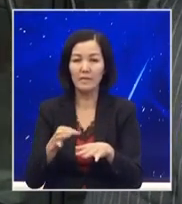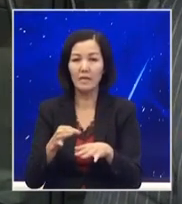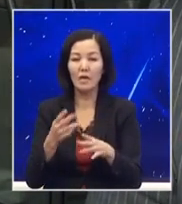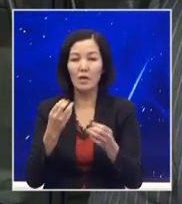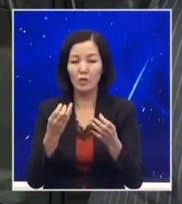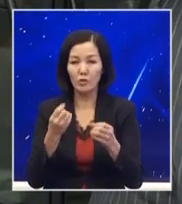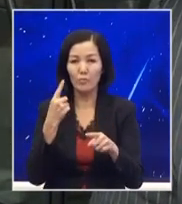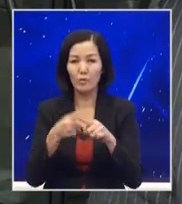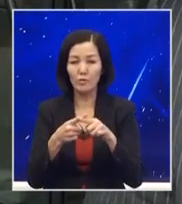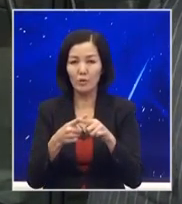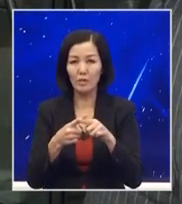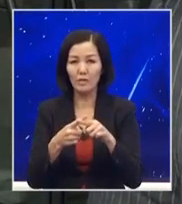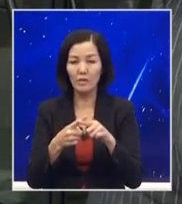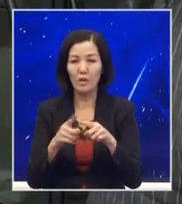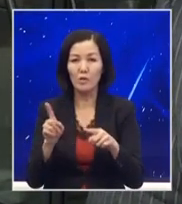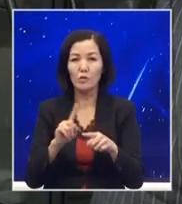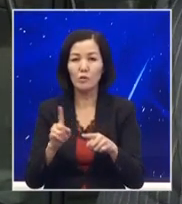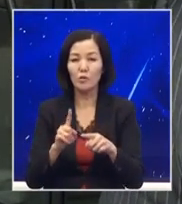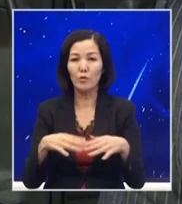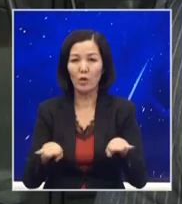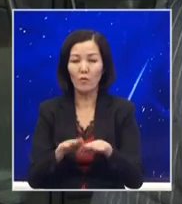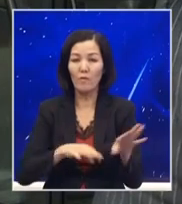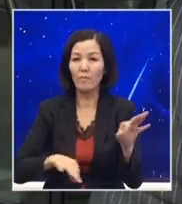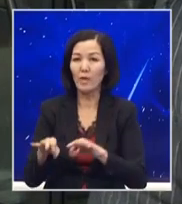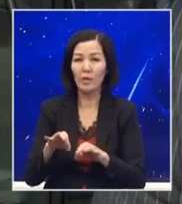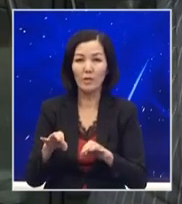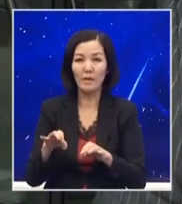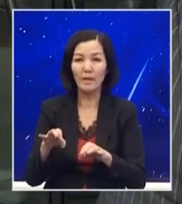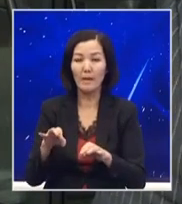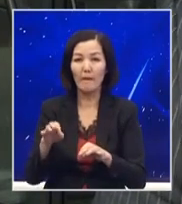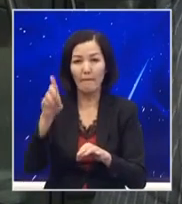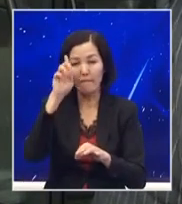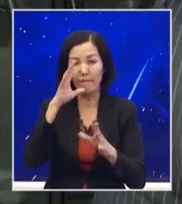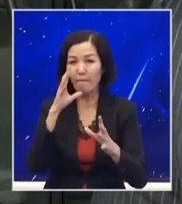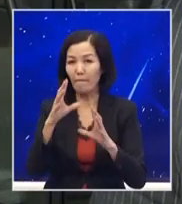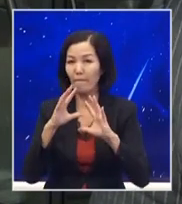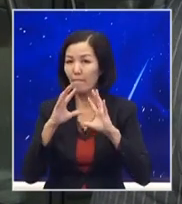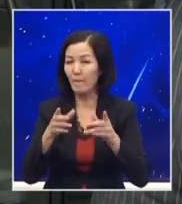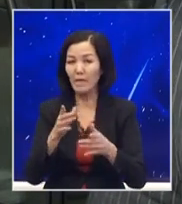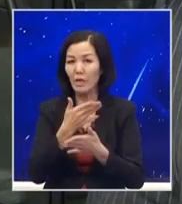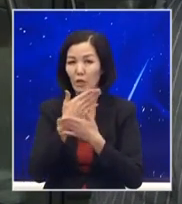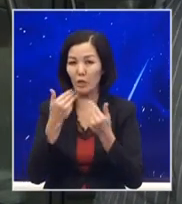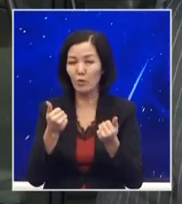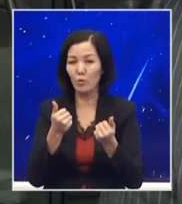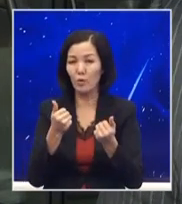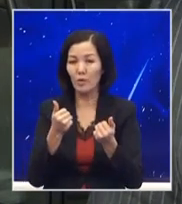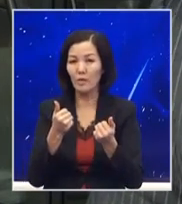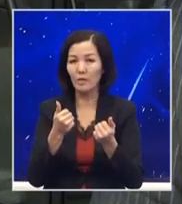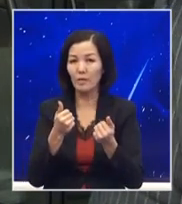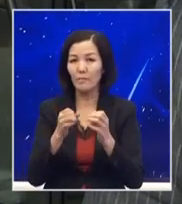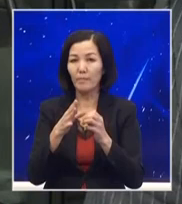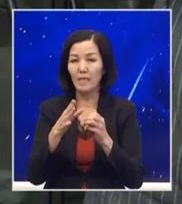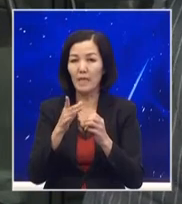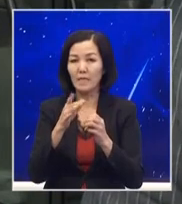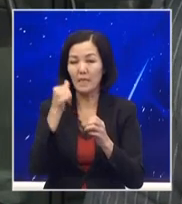всему, стоит отметить то, что такого проекта нет нигде вообще в мире. То есть это единственный проект, который работает, создавался тогда и уже 15